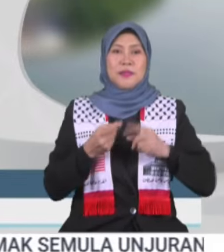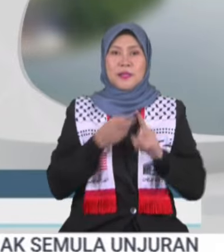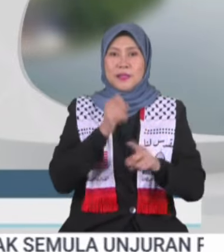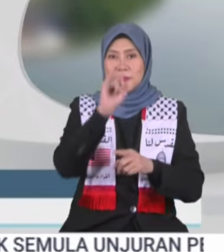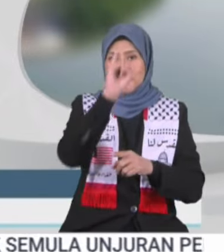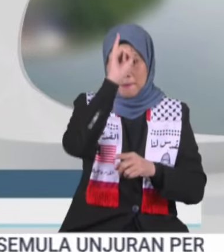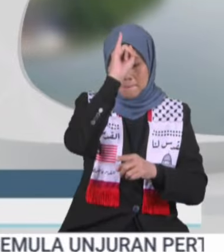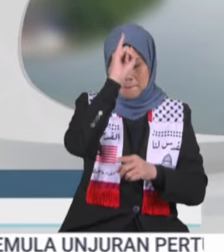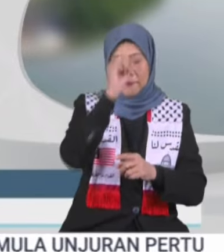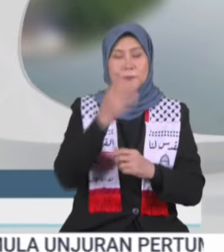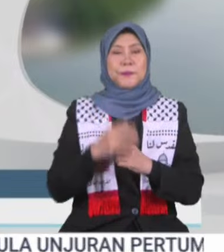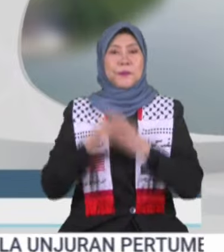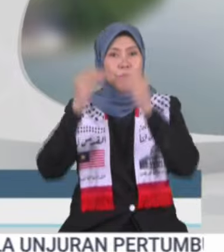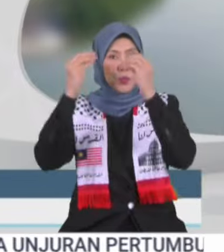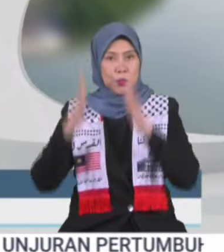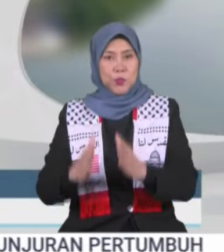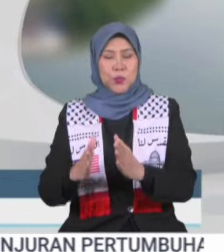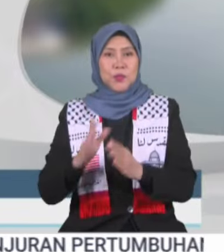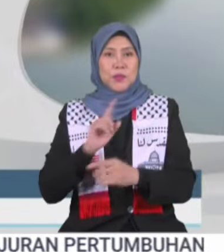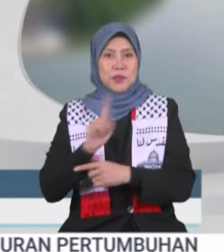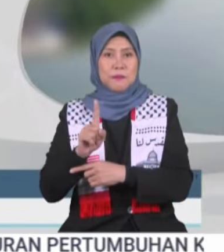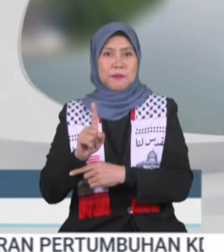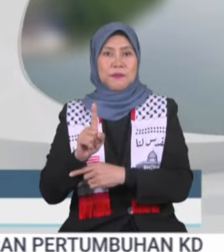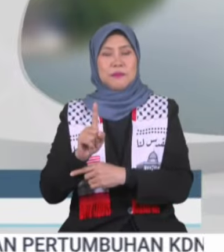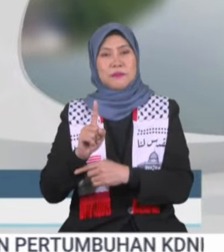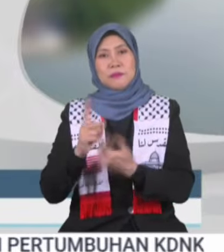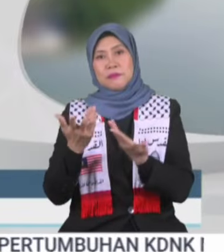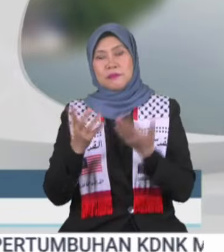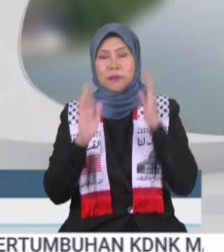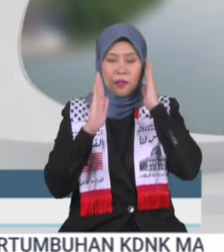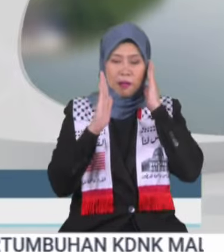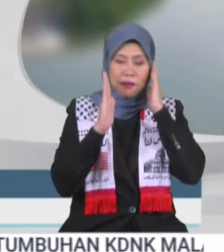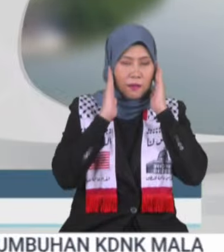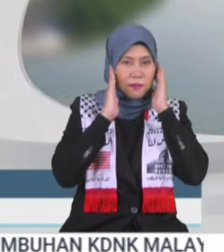Imam guru takmir guru Kafa Bilal